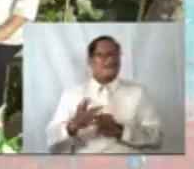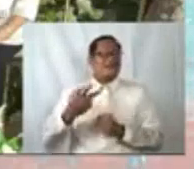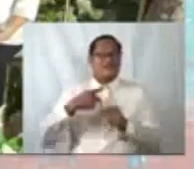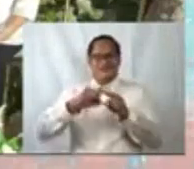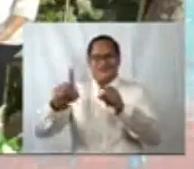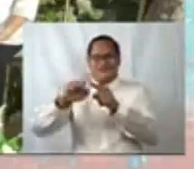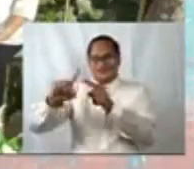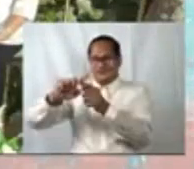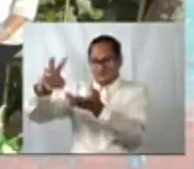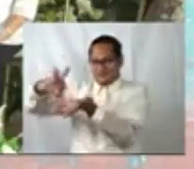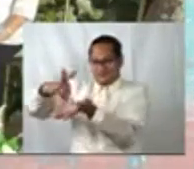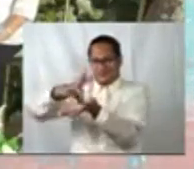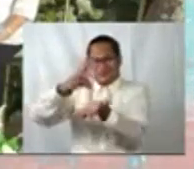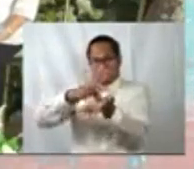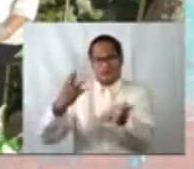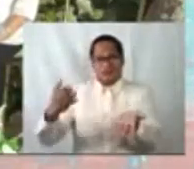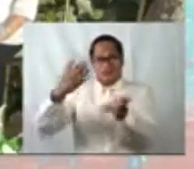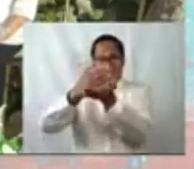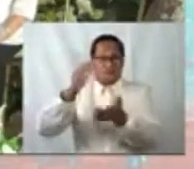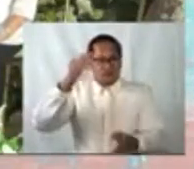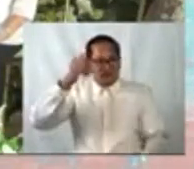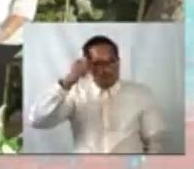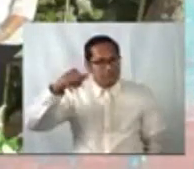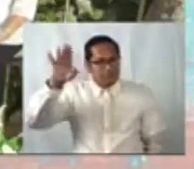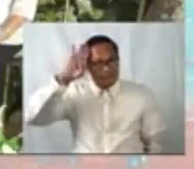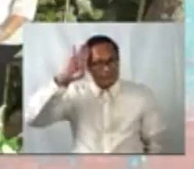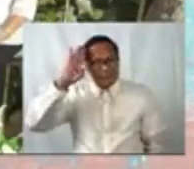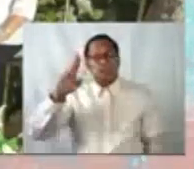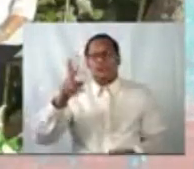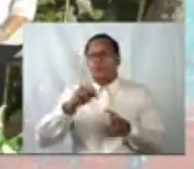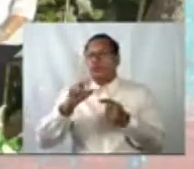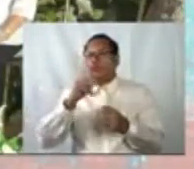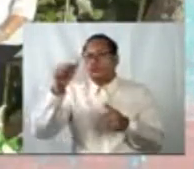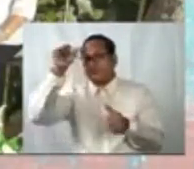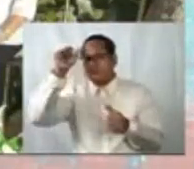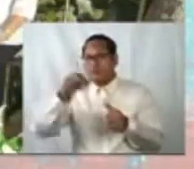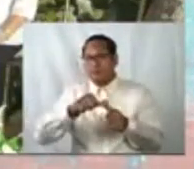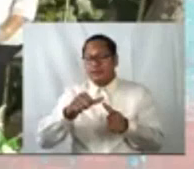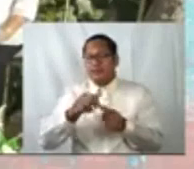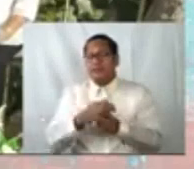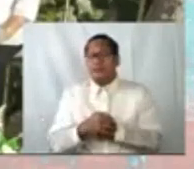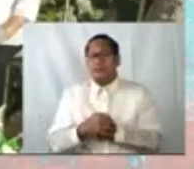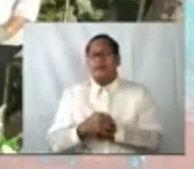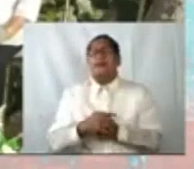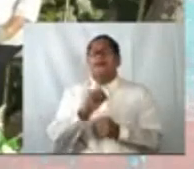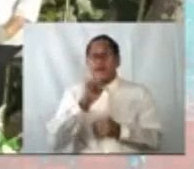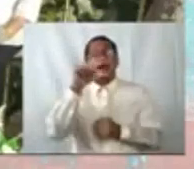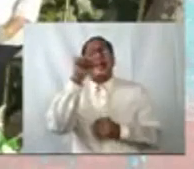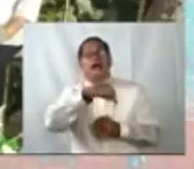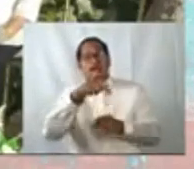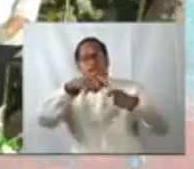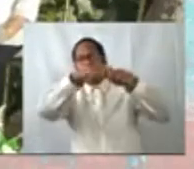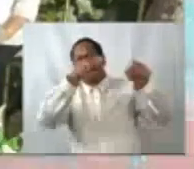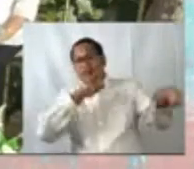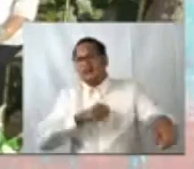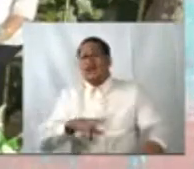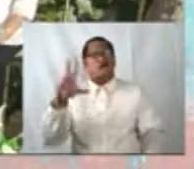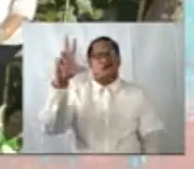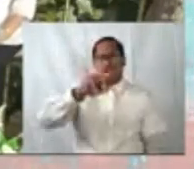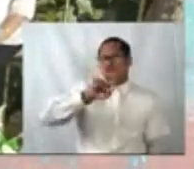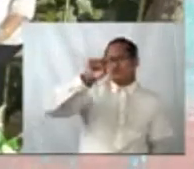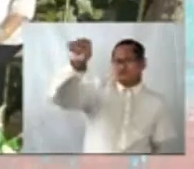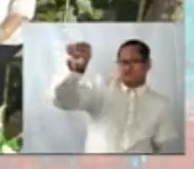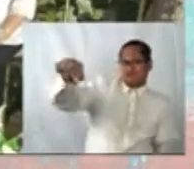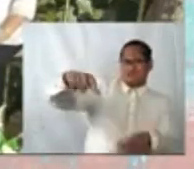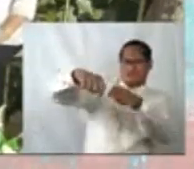ni Bonifacio eh. Tapos yung nakaalala, di ba? Ah, dito pinilas. Ah, hindi, sa lugar na ito pinilas. Ah,